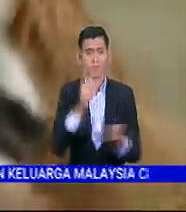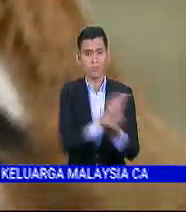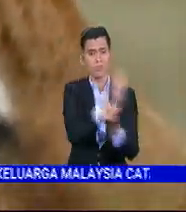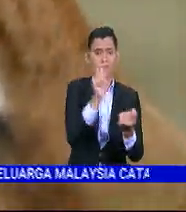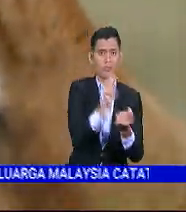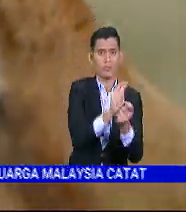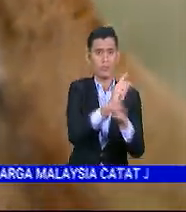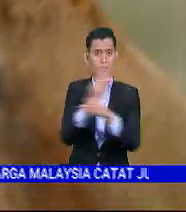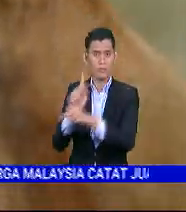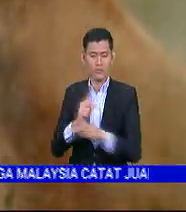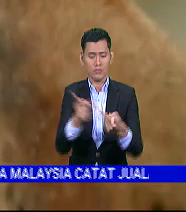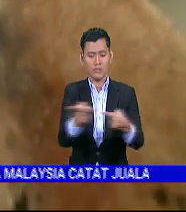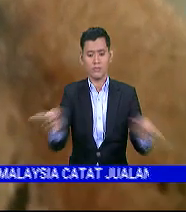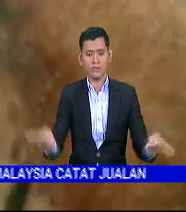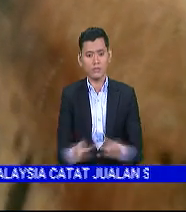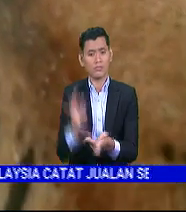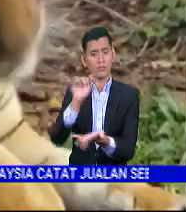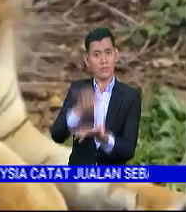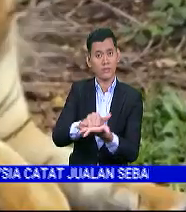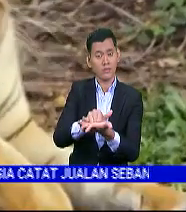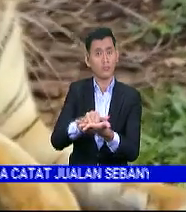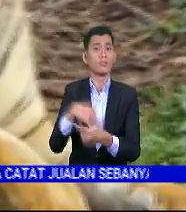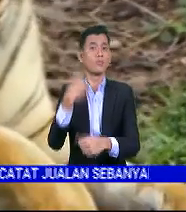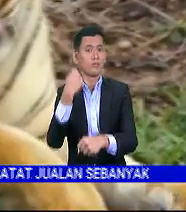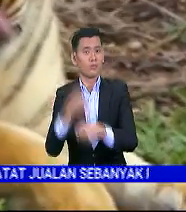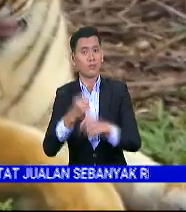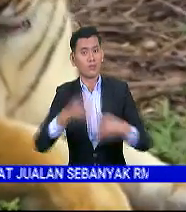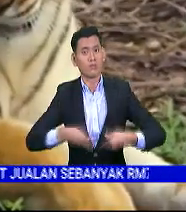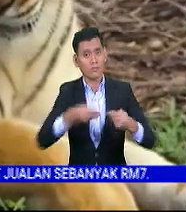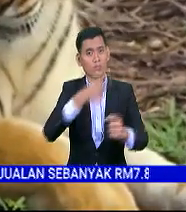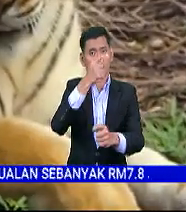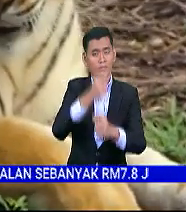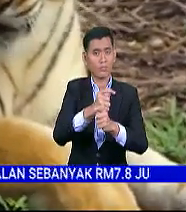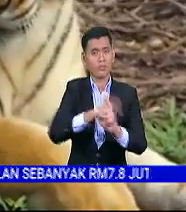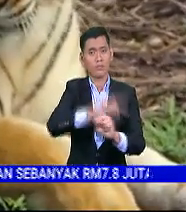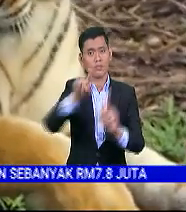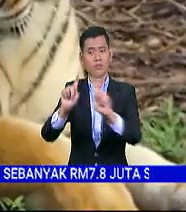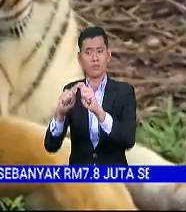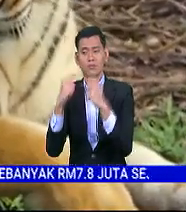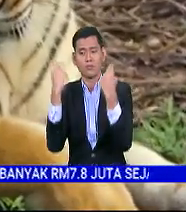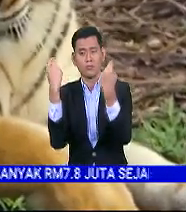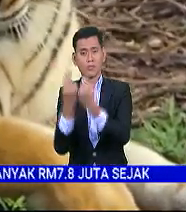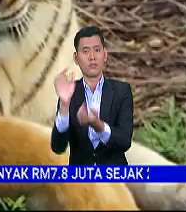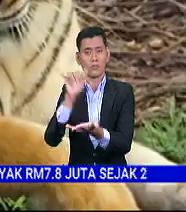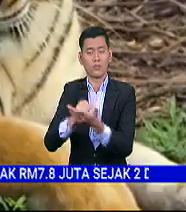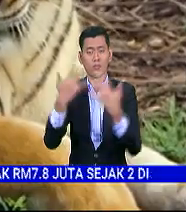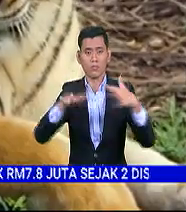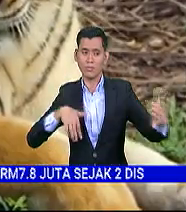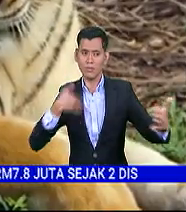sesuai untuk menjaga kawasan berkenaan. Penugasan yang diberikan akan ditetapkan setibanya pasukan berkenaan di Gua Musang